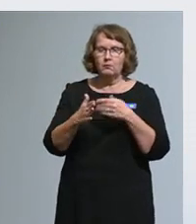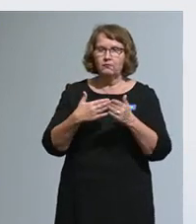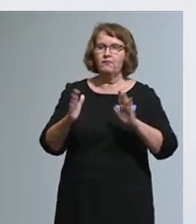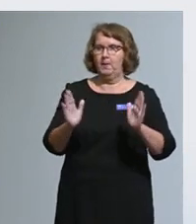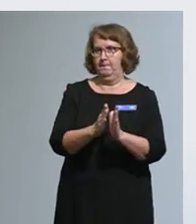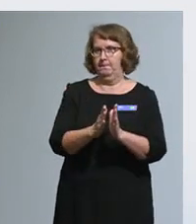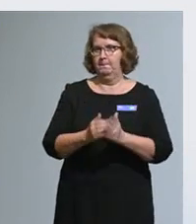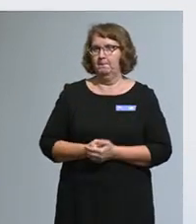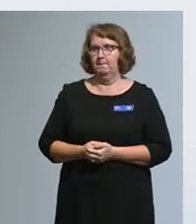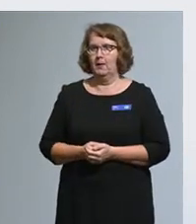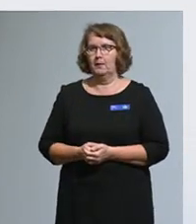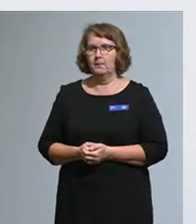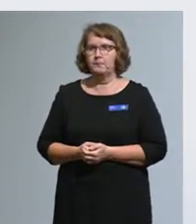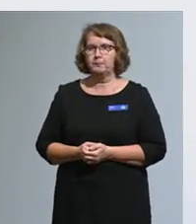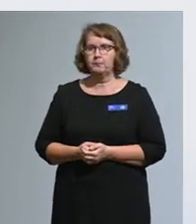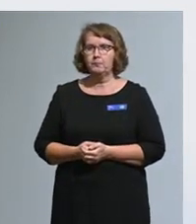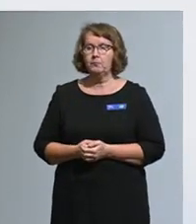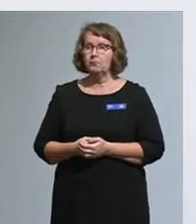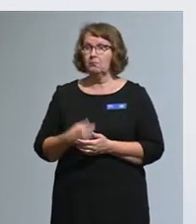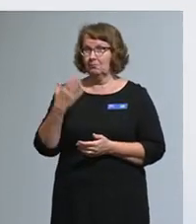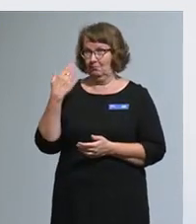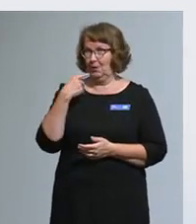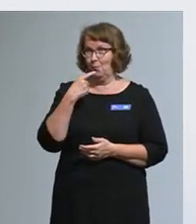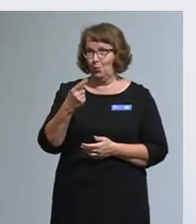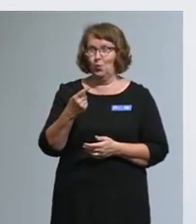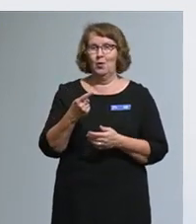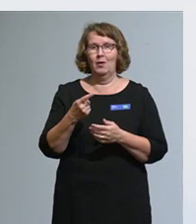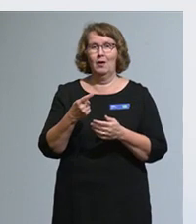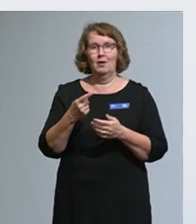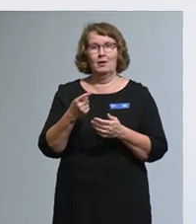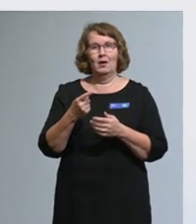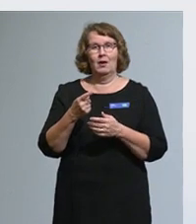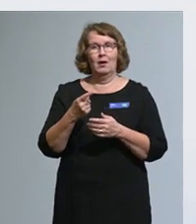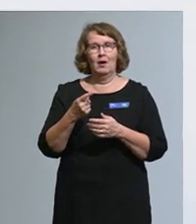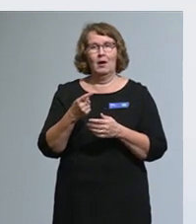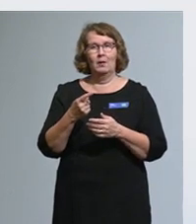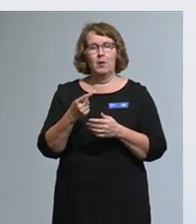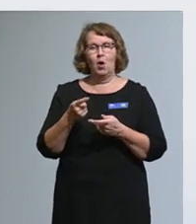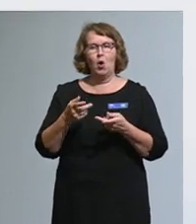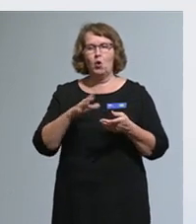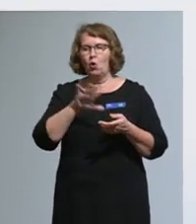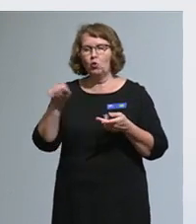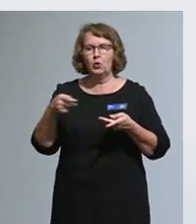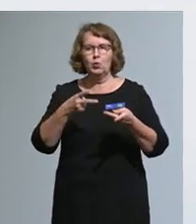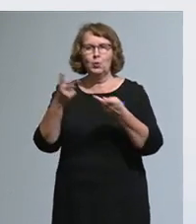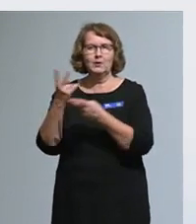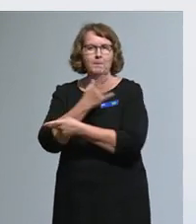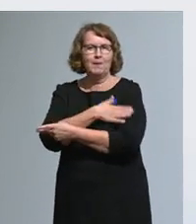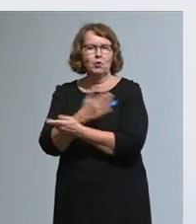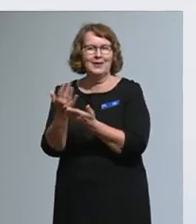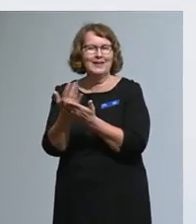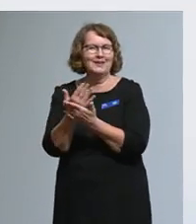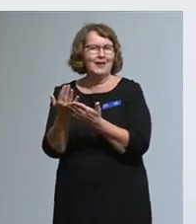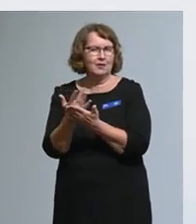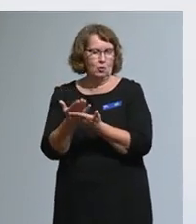Sanoinkin jo, että tämä helpottaa ja lisää myöskin koko meidän julkisen palvelun